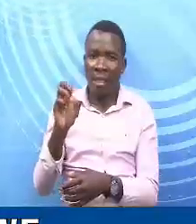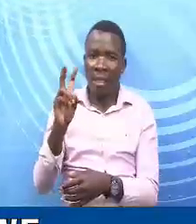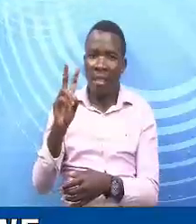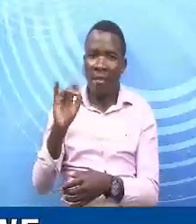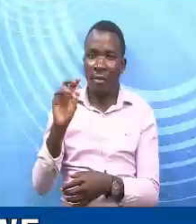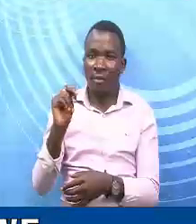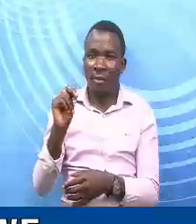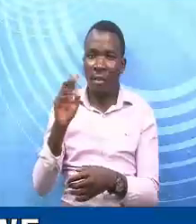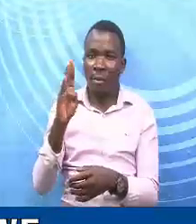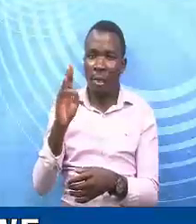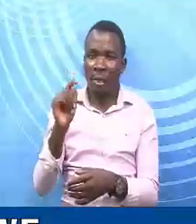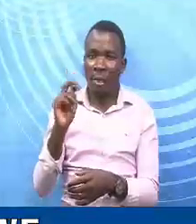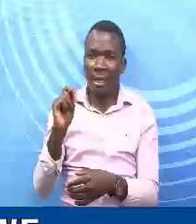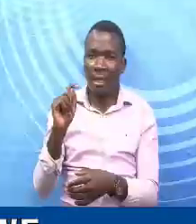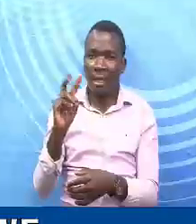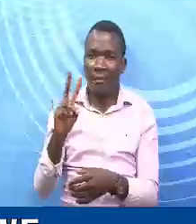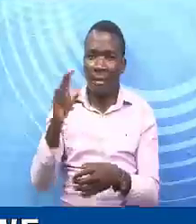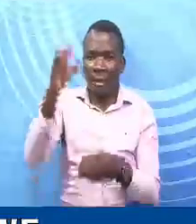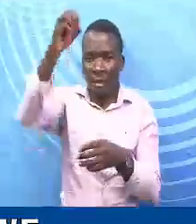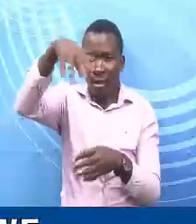TV i Kigali.